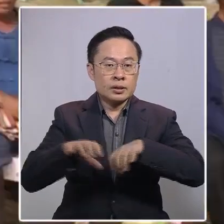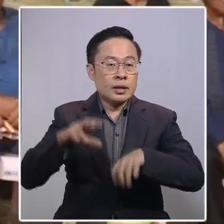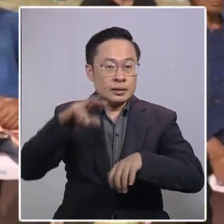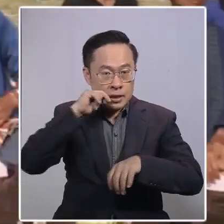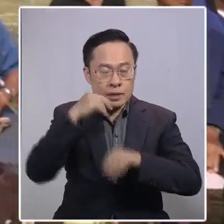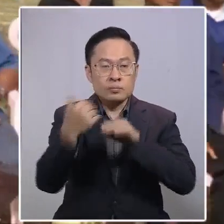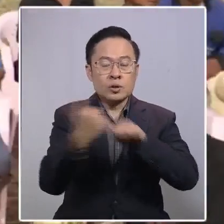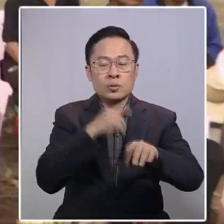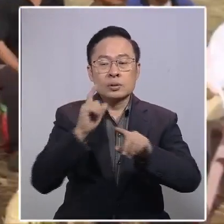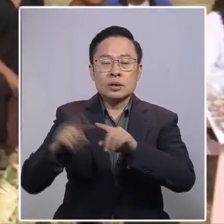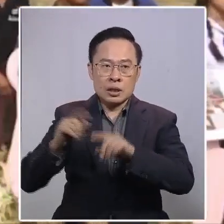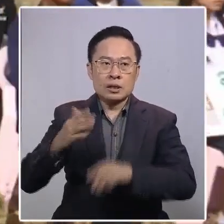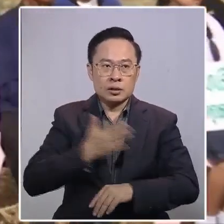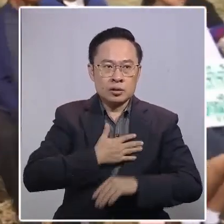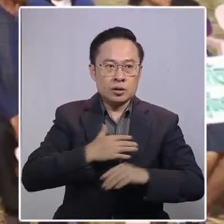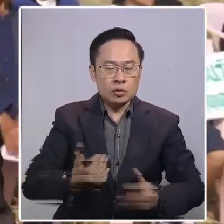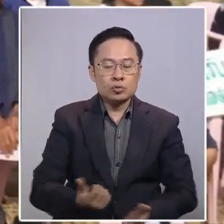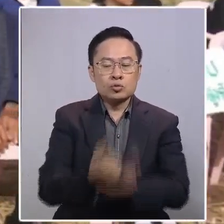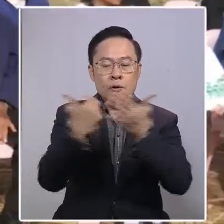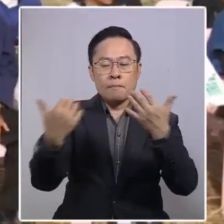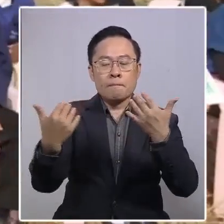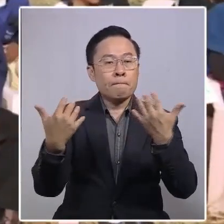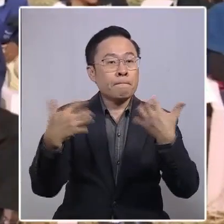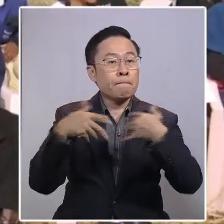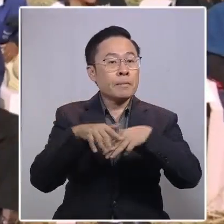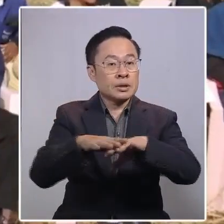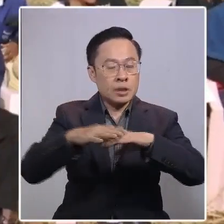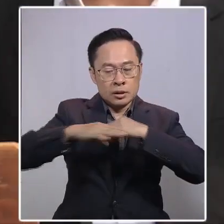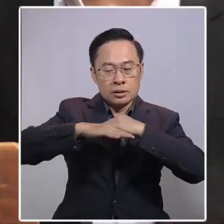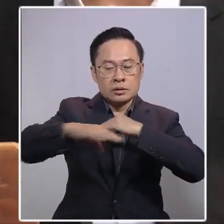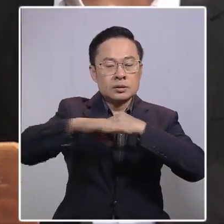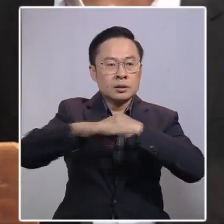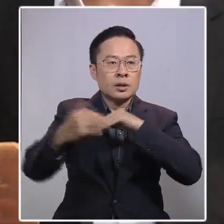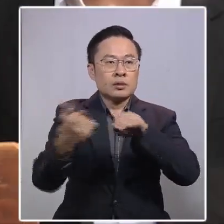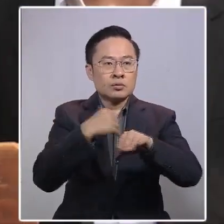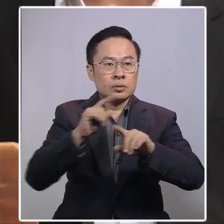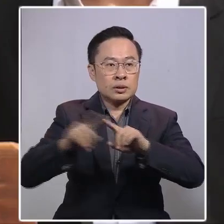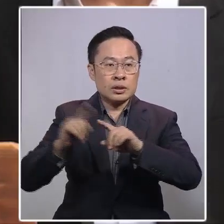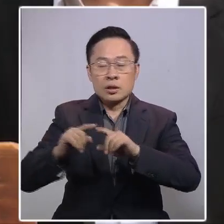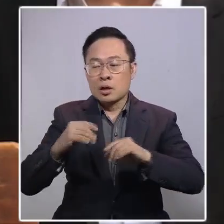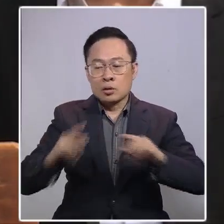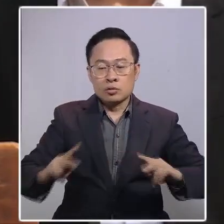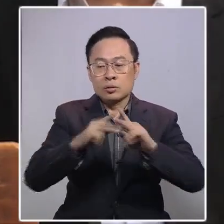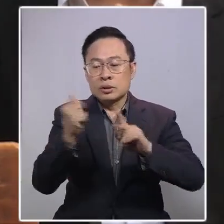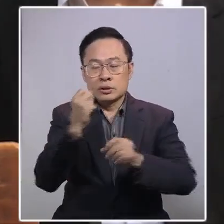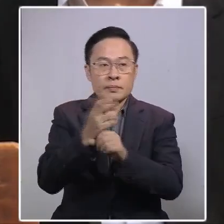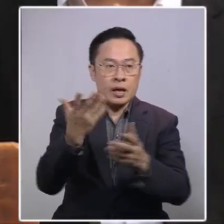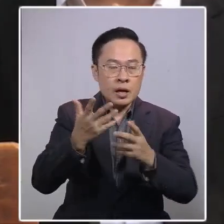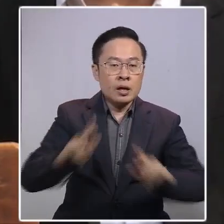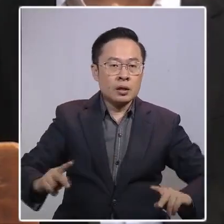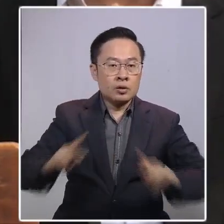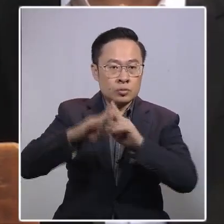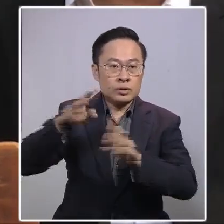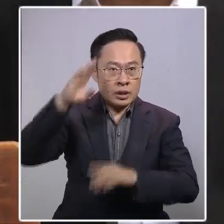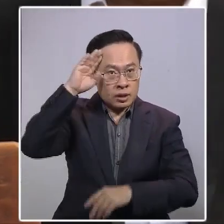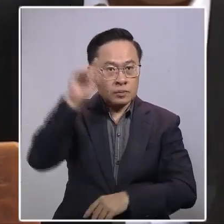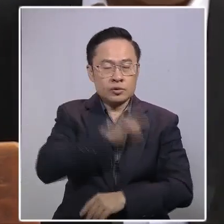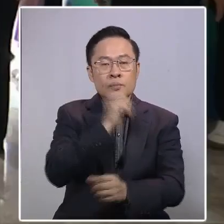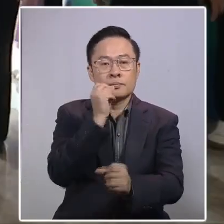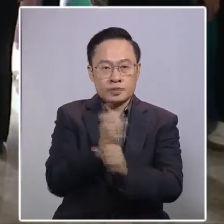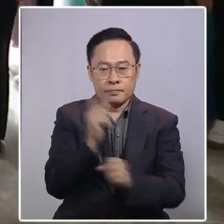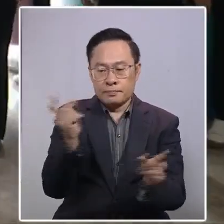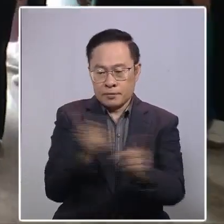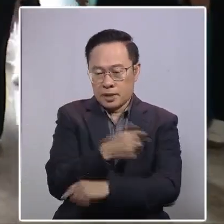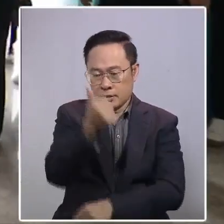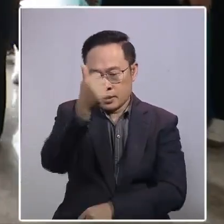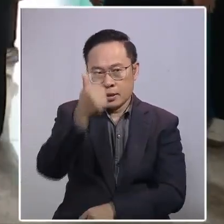นโดยจะประสานกระทรวงที่เกี่ยวข้องซึ่งหากทำไม่ได้กระทรวงกลาโหมนั้นจะทำเองด้านนายปานปรีพหิทานุกรร